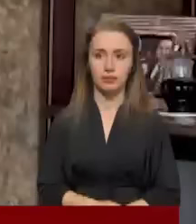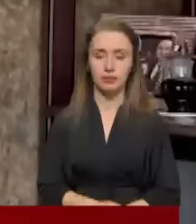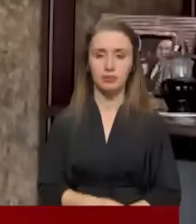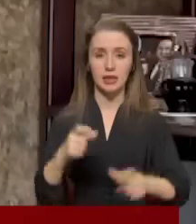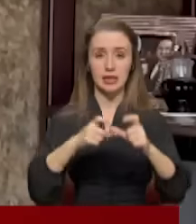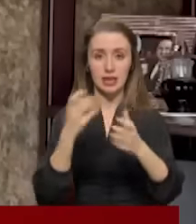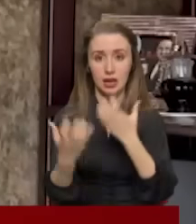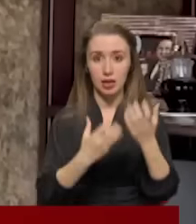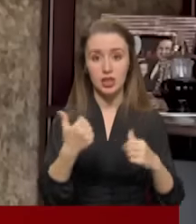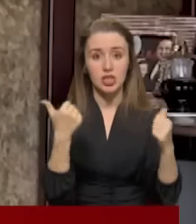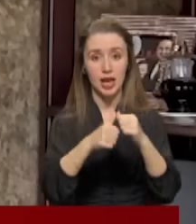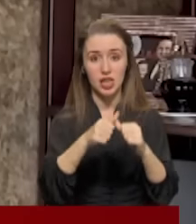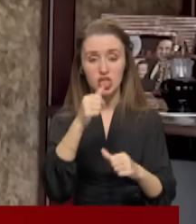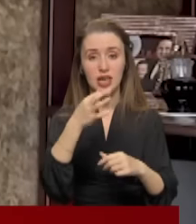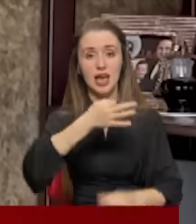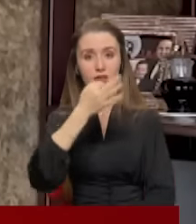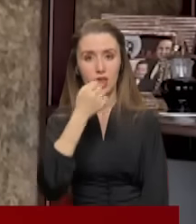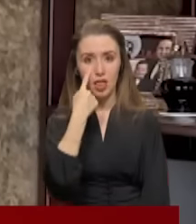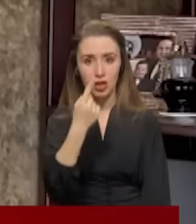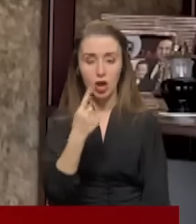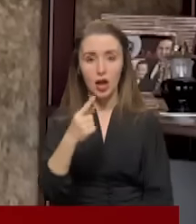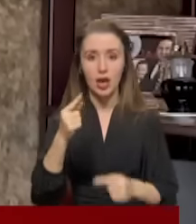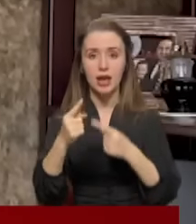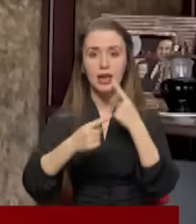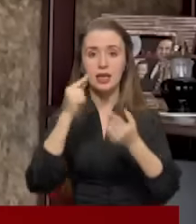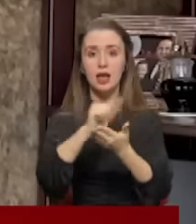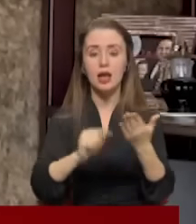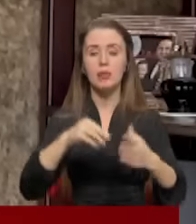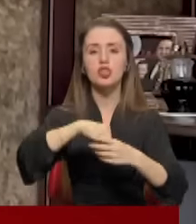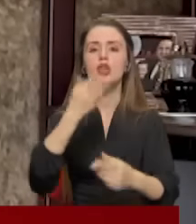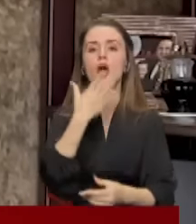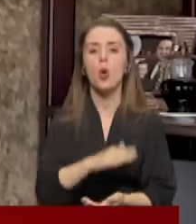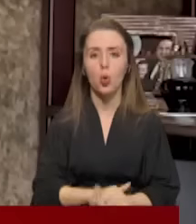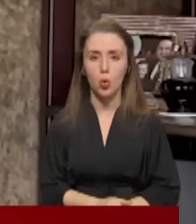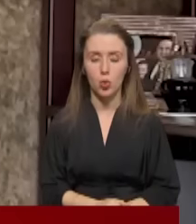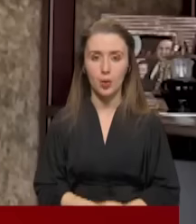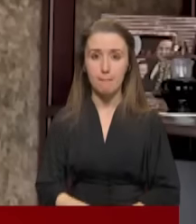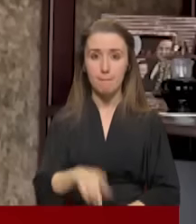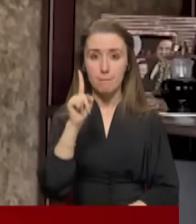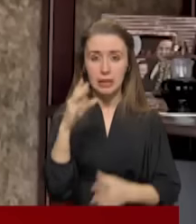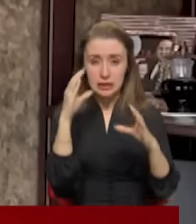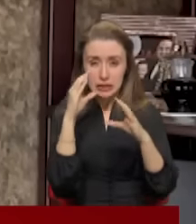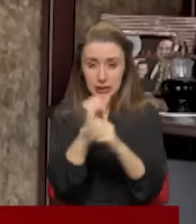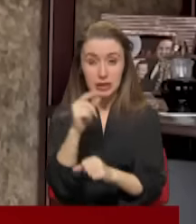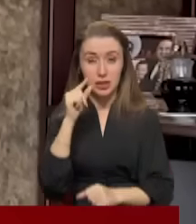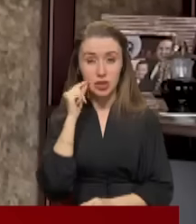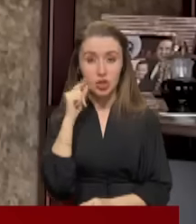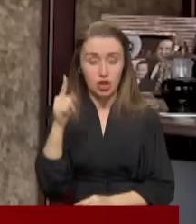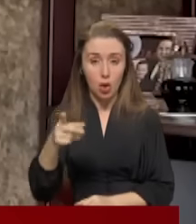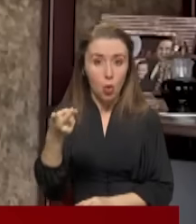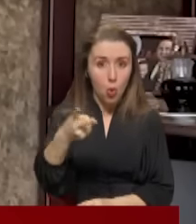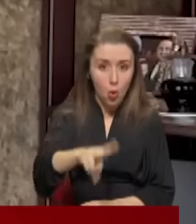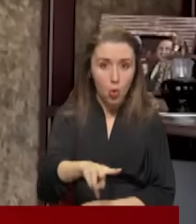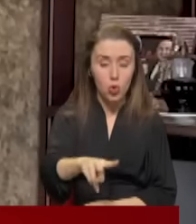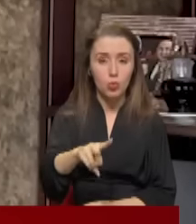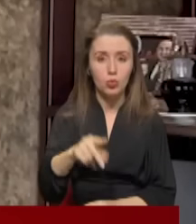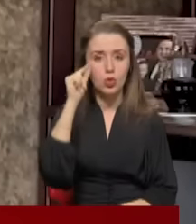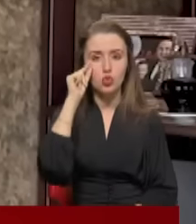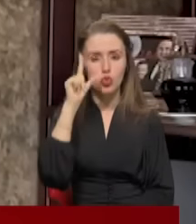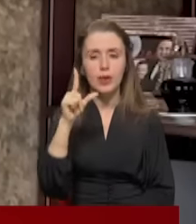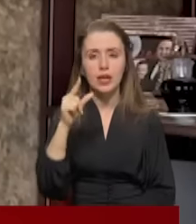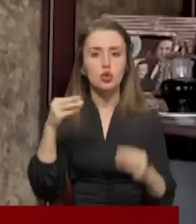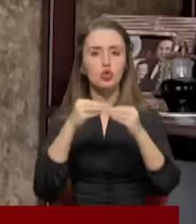Sinan Ateş'in eşinin ifadeleri iddianameye dahi sokulmamış. Bir gizli el suikastin asıl